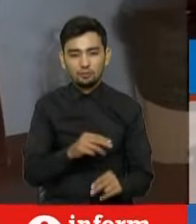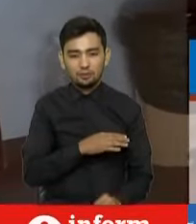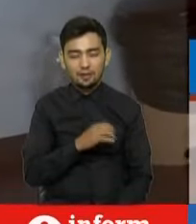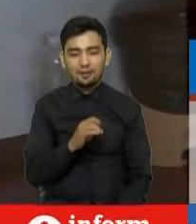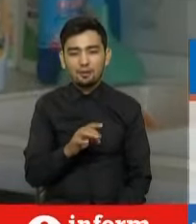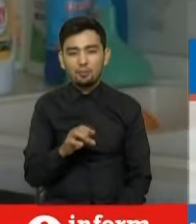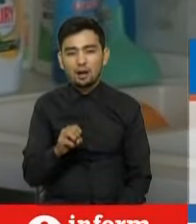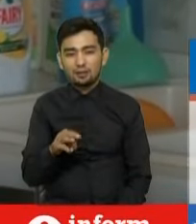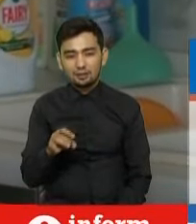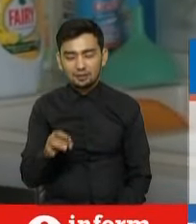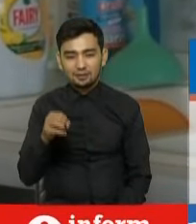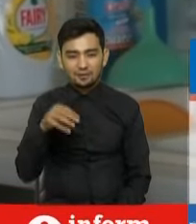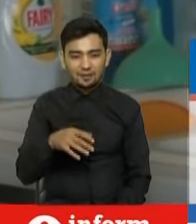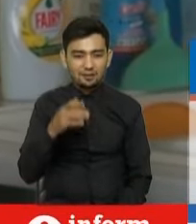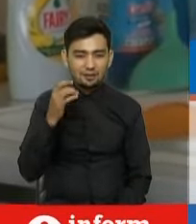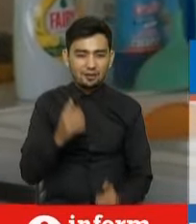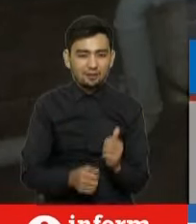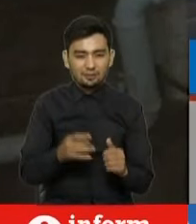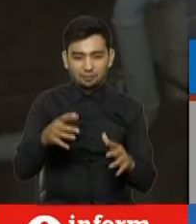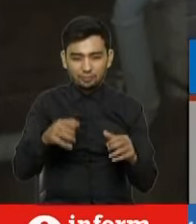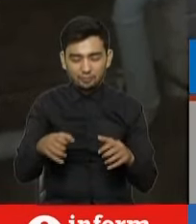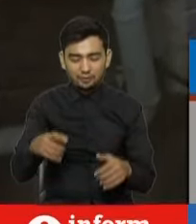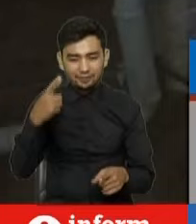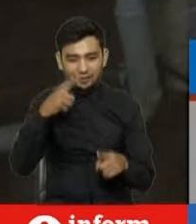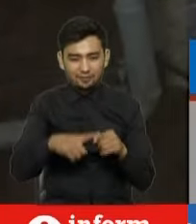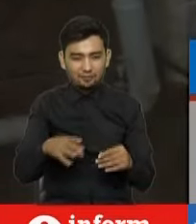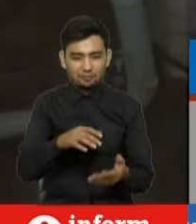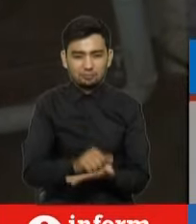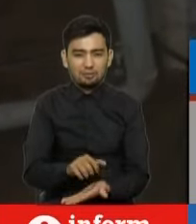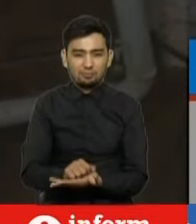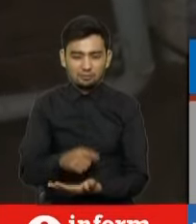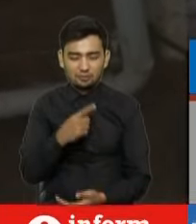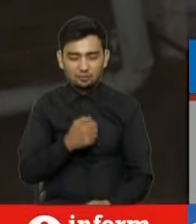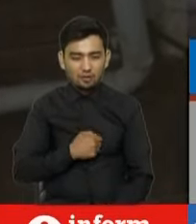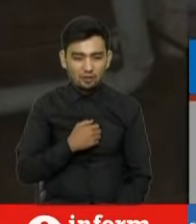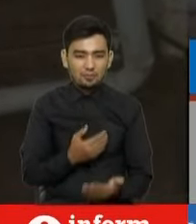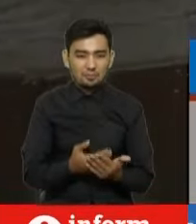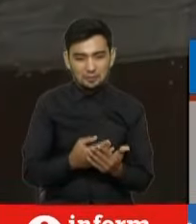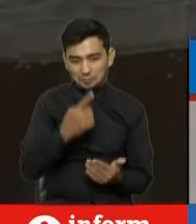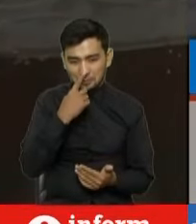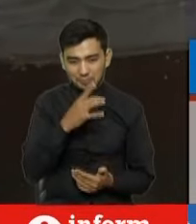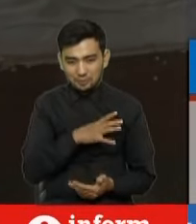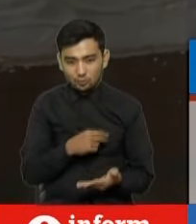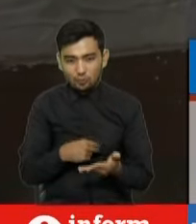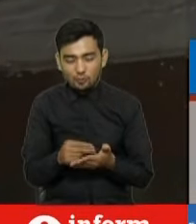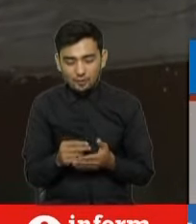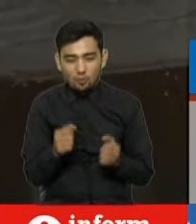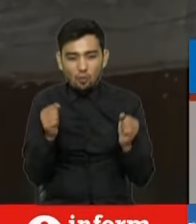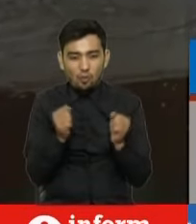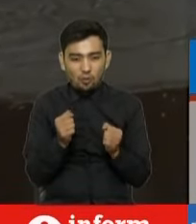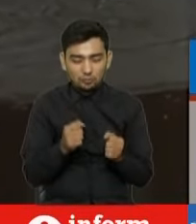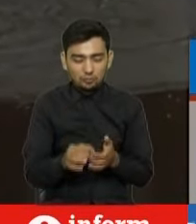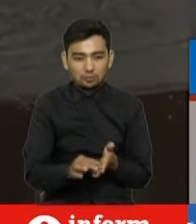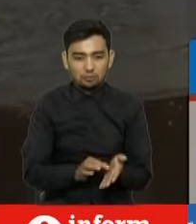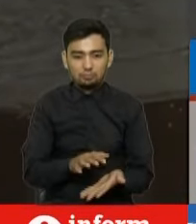Ербатыр Нуфкалиев жарықтың жиі өшуі талай техниканы күйдіріп бітті деп күйінеді. Мәселен, жақындаған алған жаңа тоңазытқышы бірден